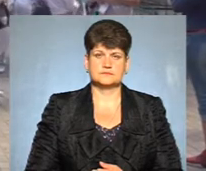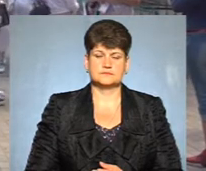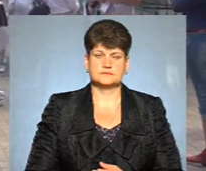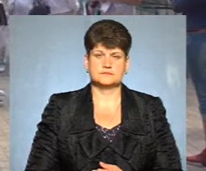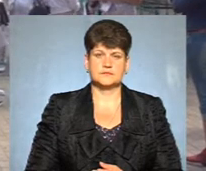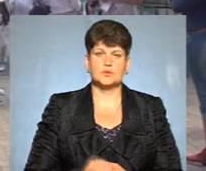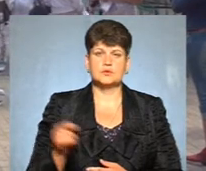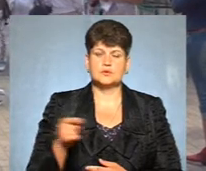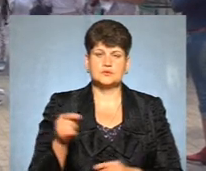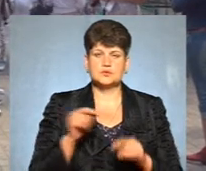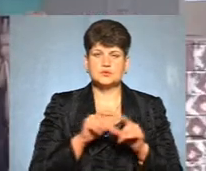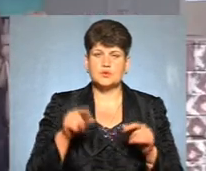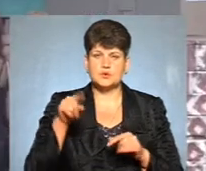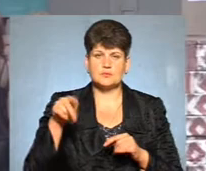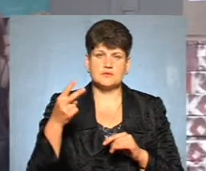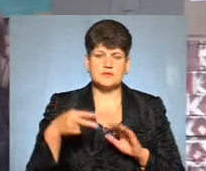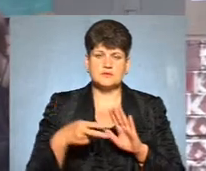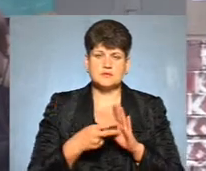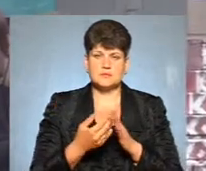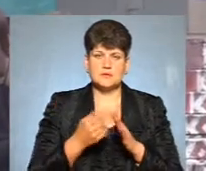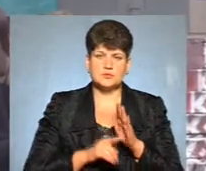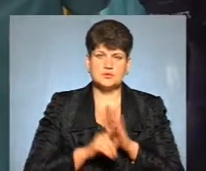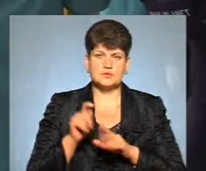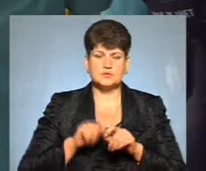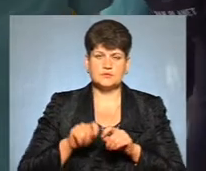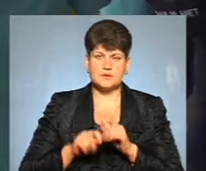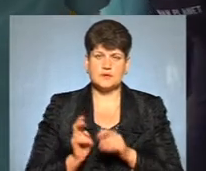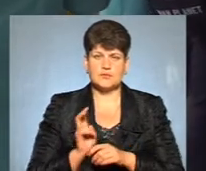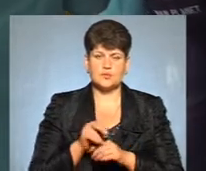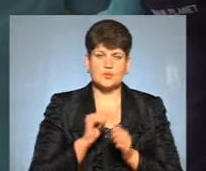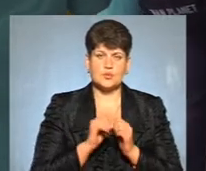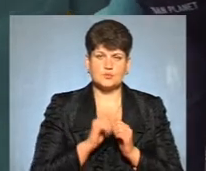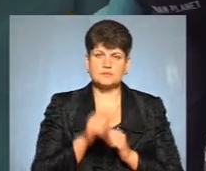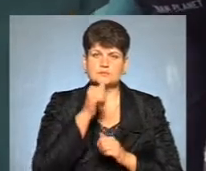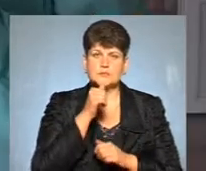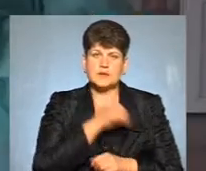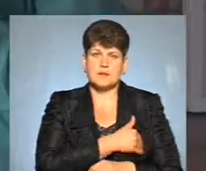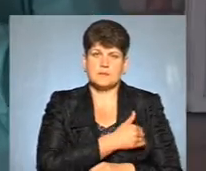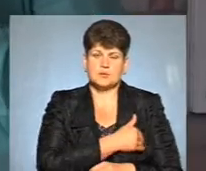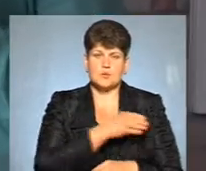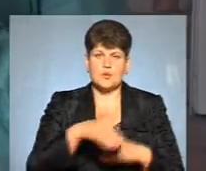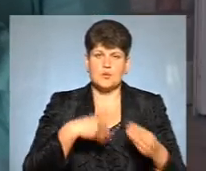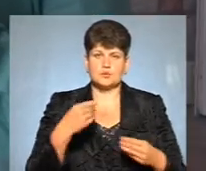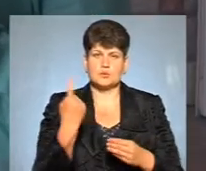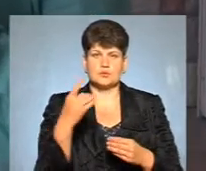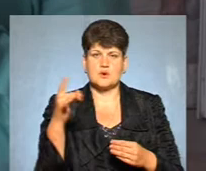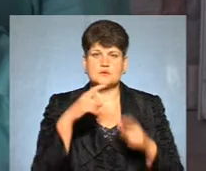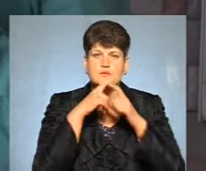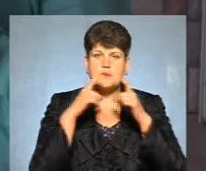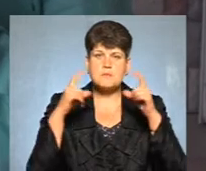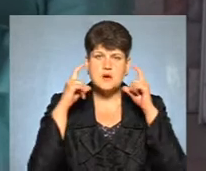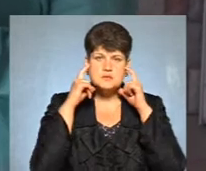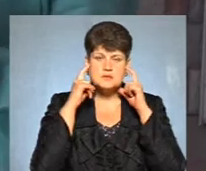У тернопільській школі номер 27 перед початком тестування на вході кожному вимірюють температуру та роздають одноразові маски.